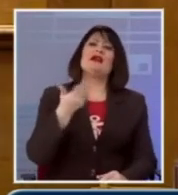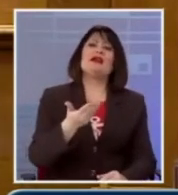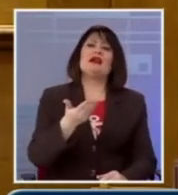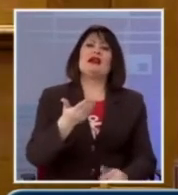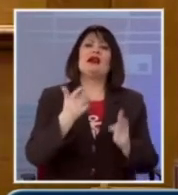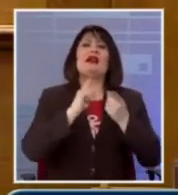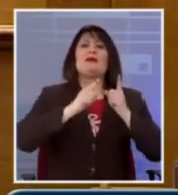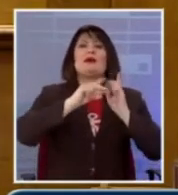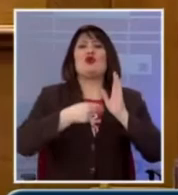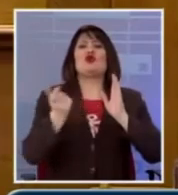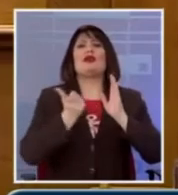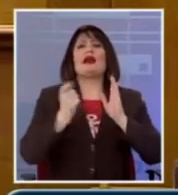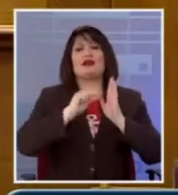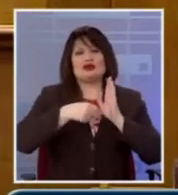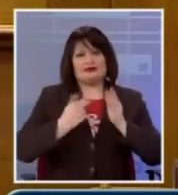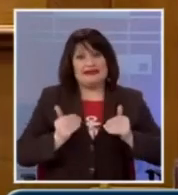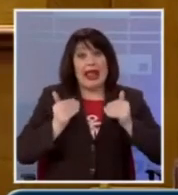δανειακής σύμβασης.